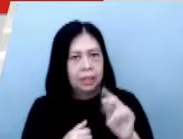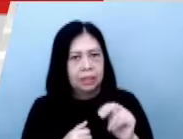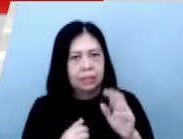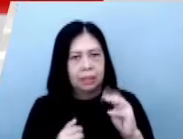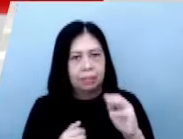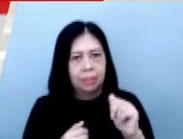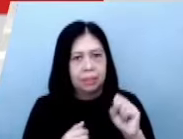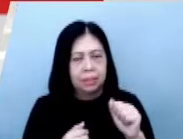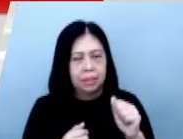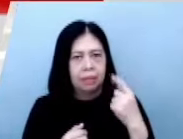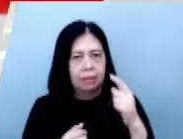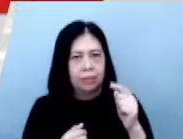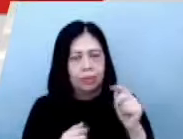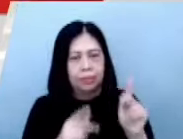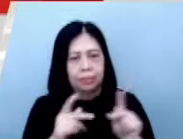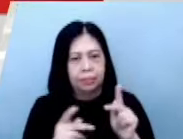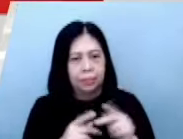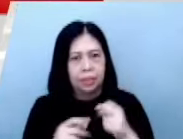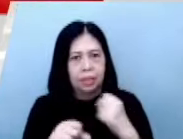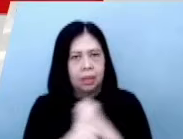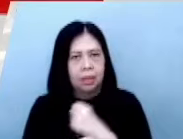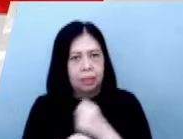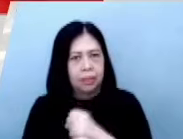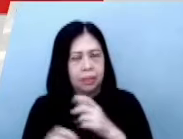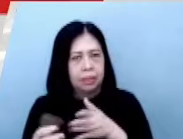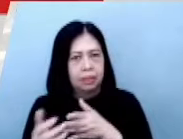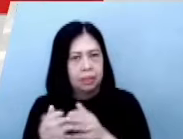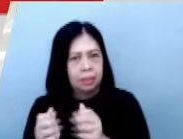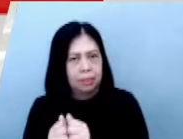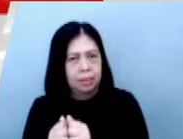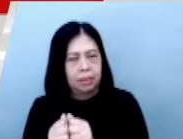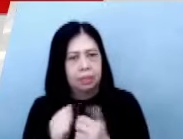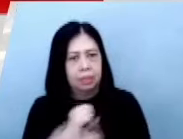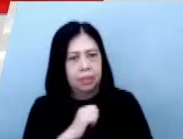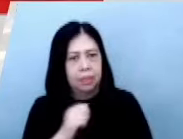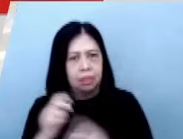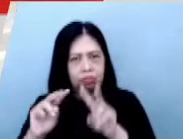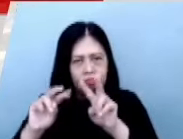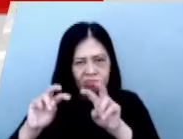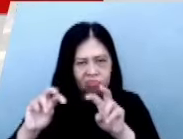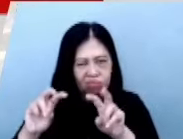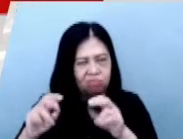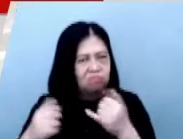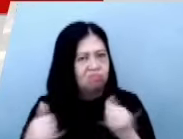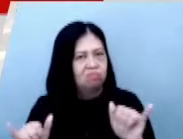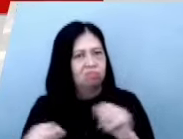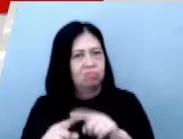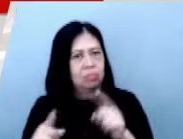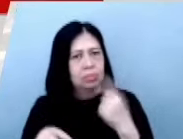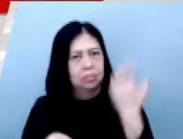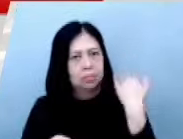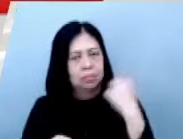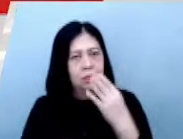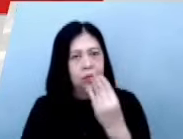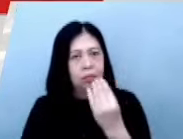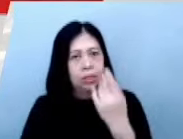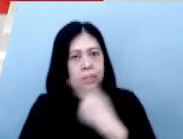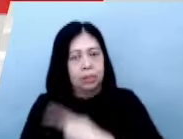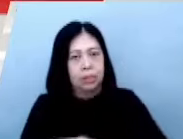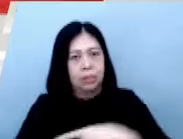Masa at Laban Kasama ang Bayan matapos ang kanilang masusing pag-aaral. Bukod sa naunang 14-day suspension noong